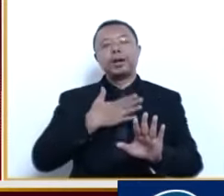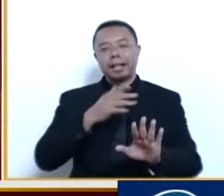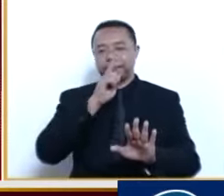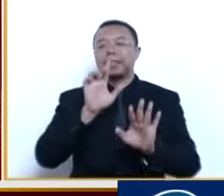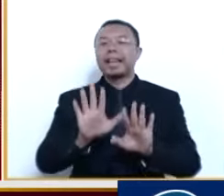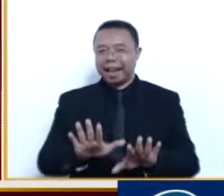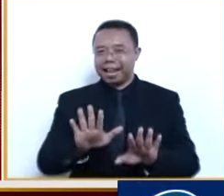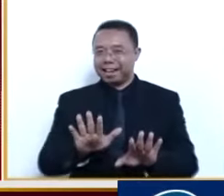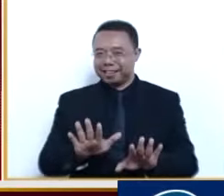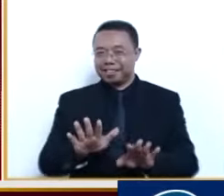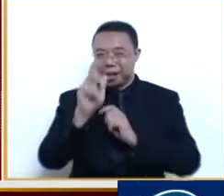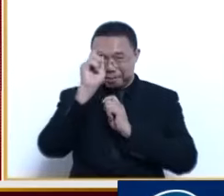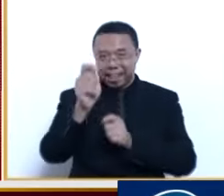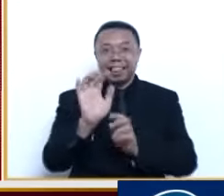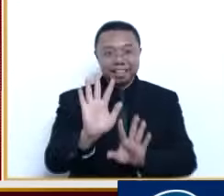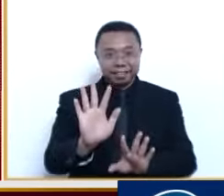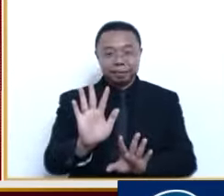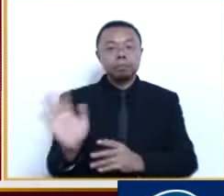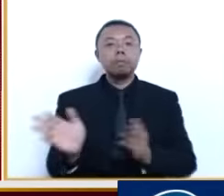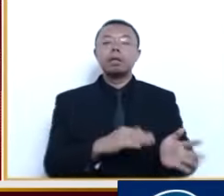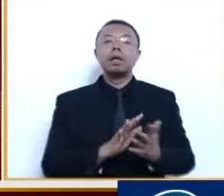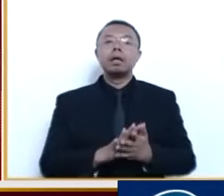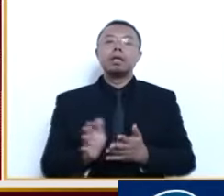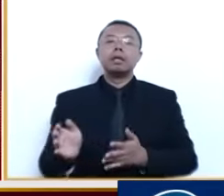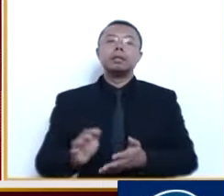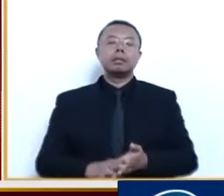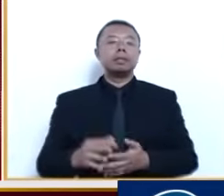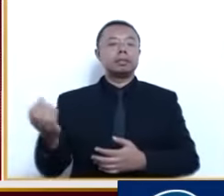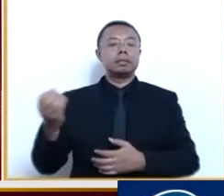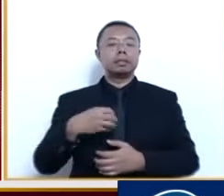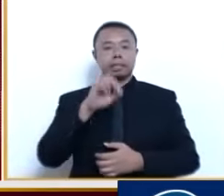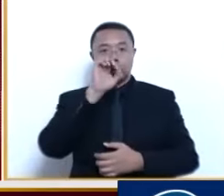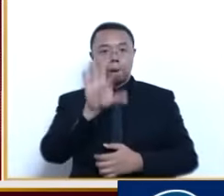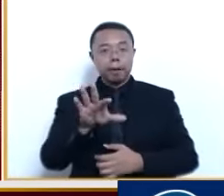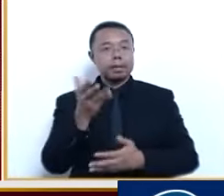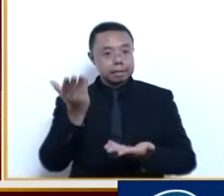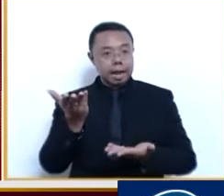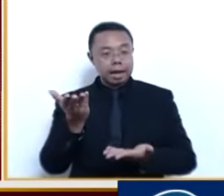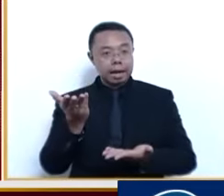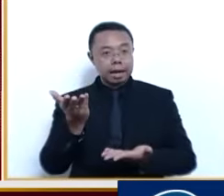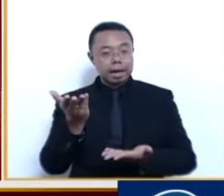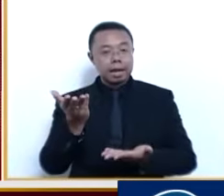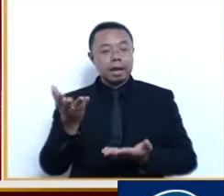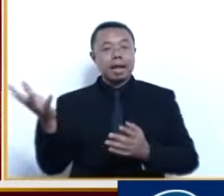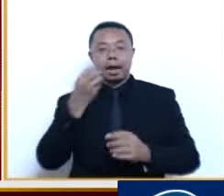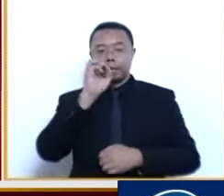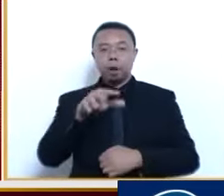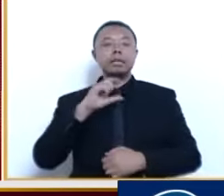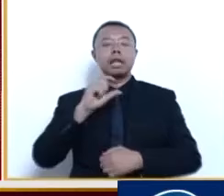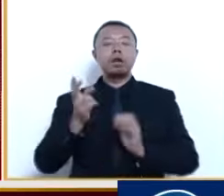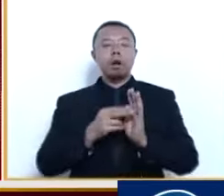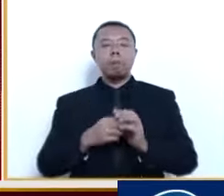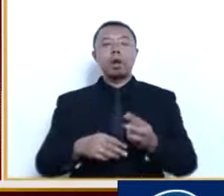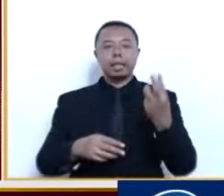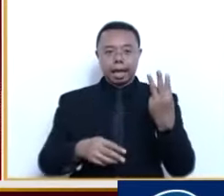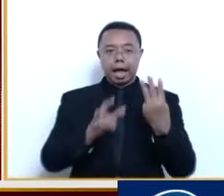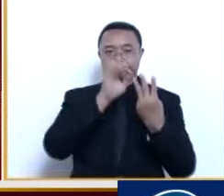hargai masing-masing Pasangan calon bapak ibu baik dan berikutnya tanggapan ini silakan diberikan respon oleh Pasangan calon